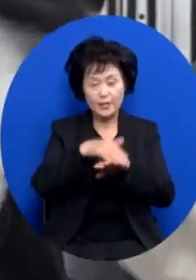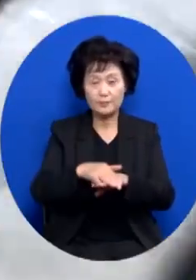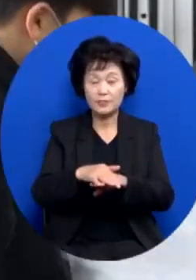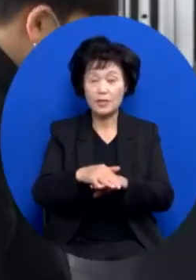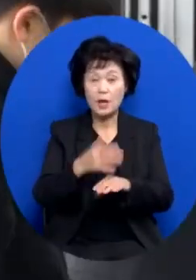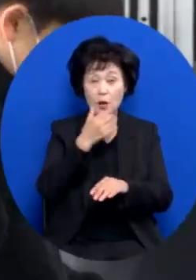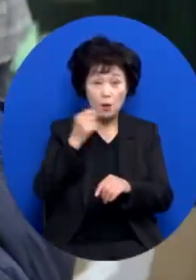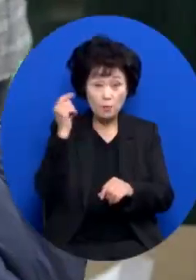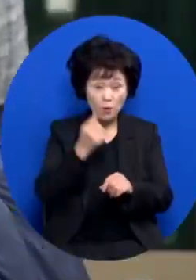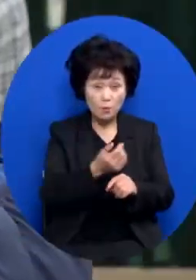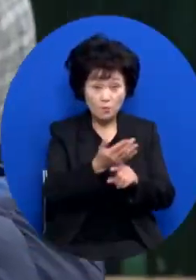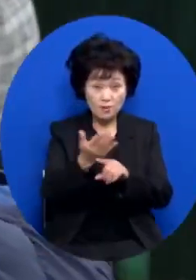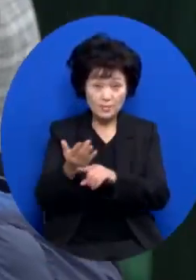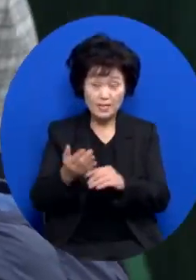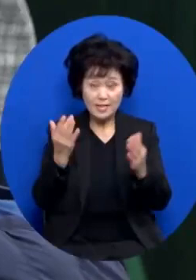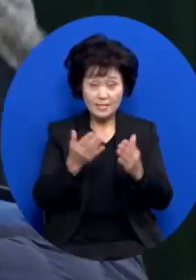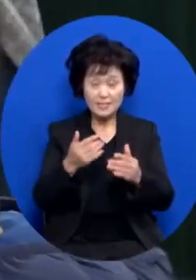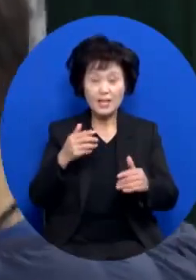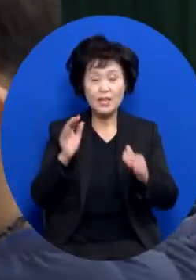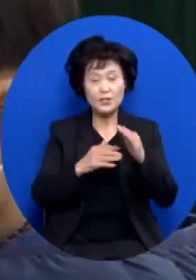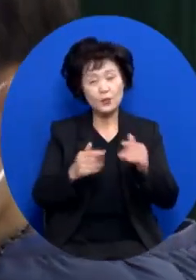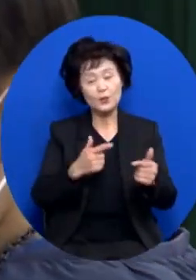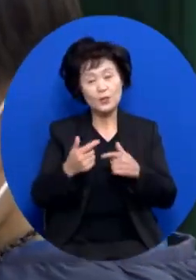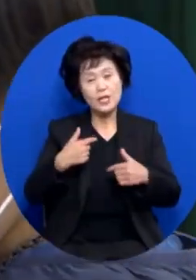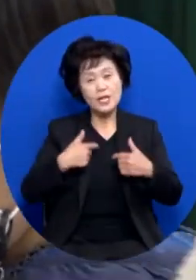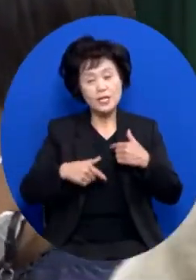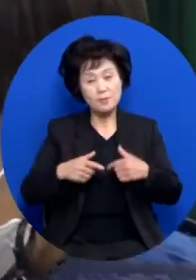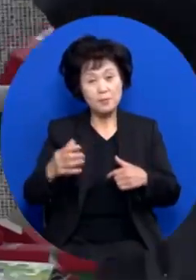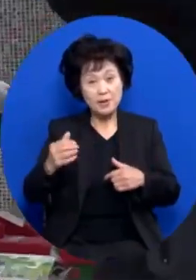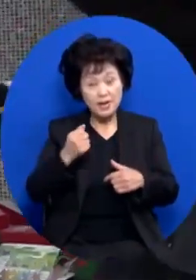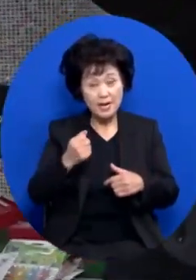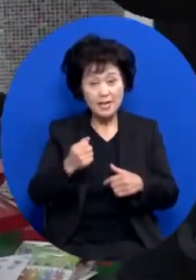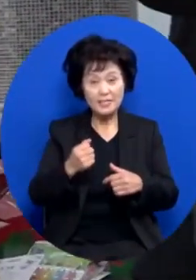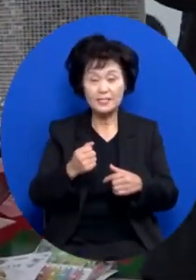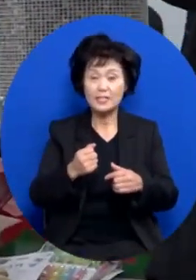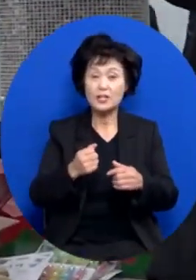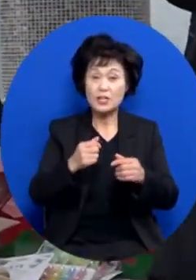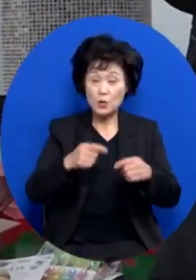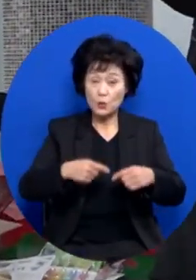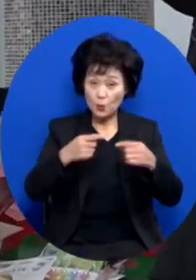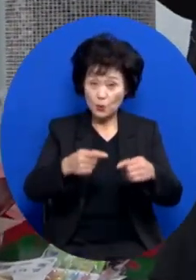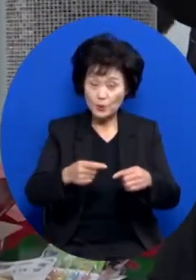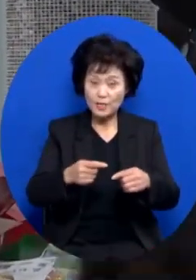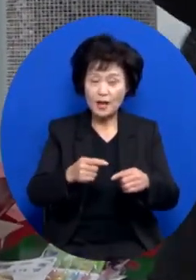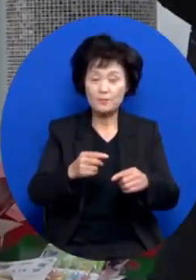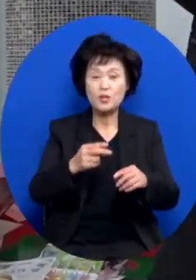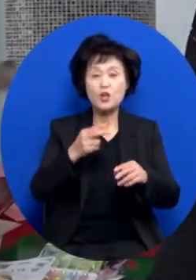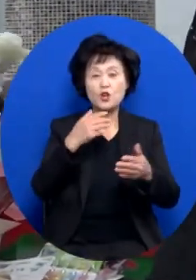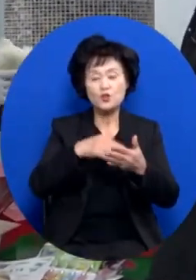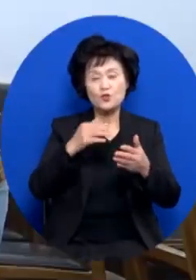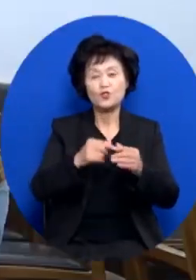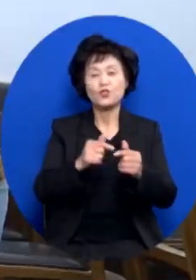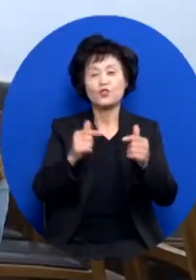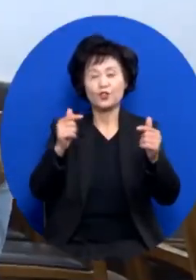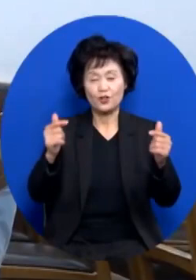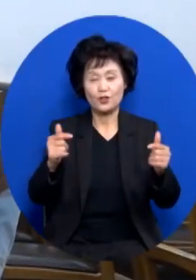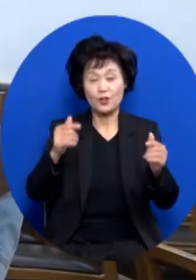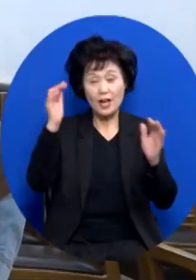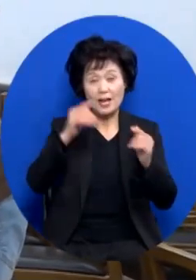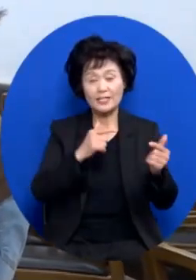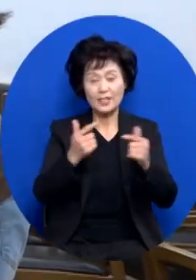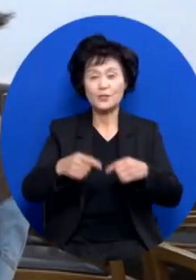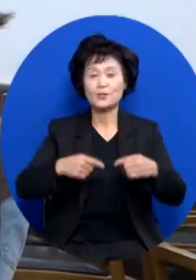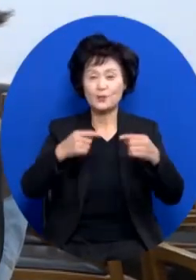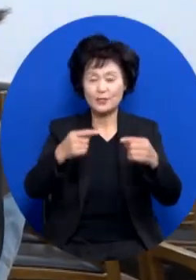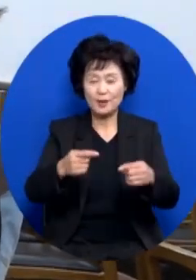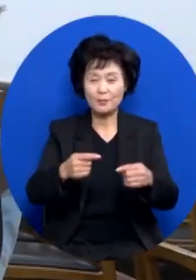일에 성도들이 기쁨과 사명을 가지게 되자 선물 상자의 개수가 늘어나고 학생들도 봉사에 참여해 복음 전파의